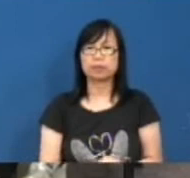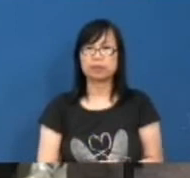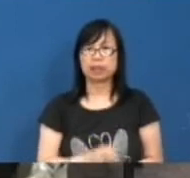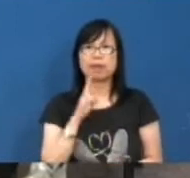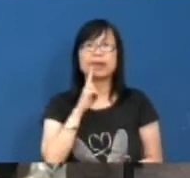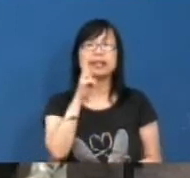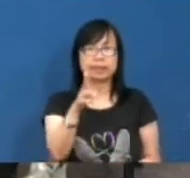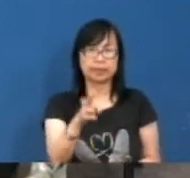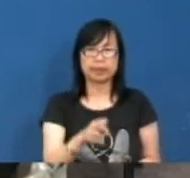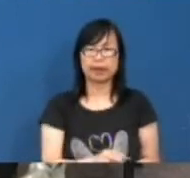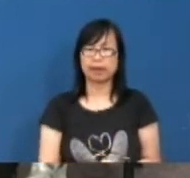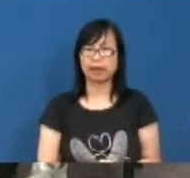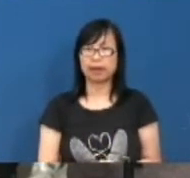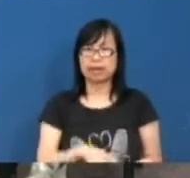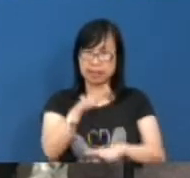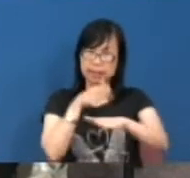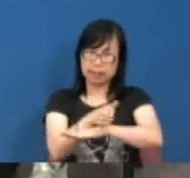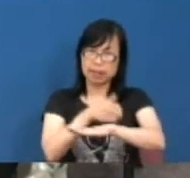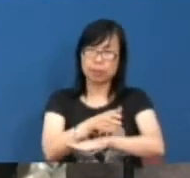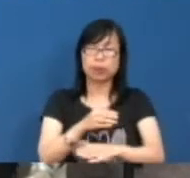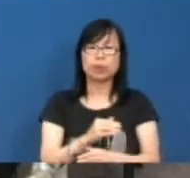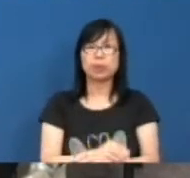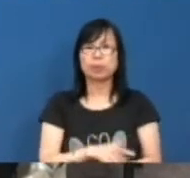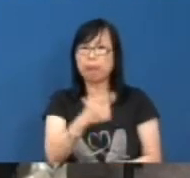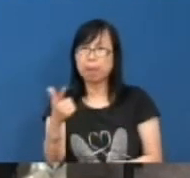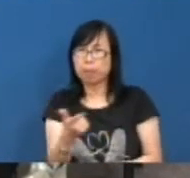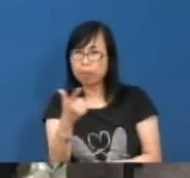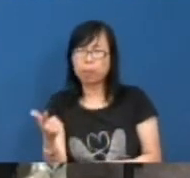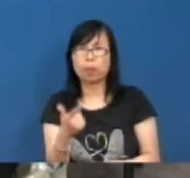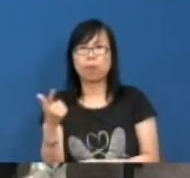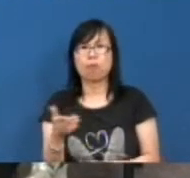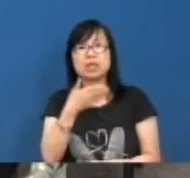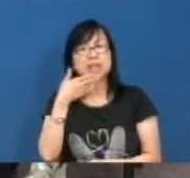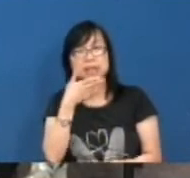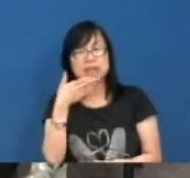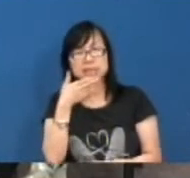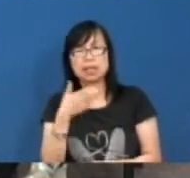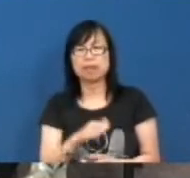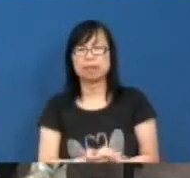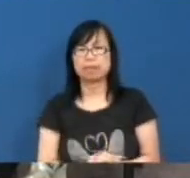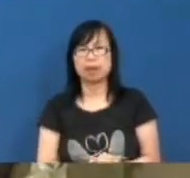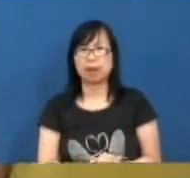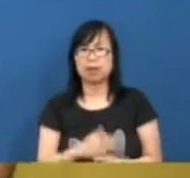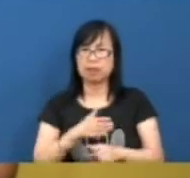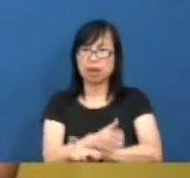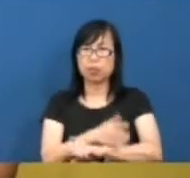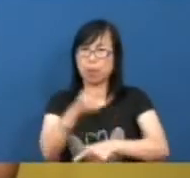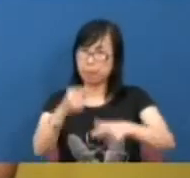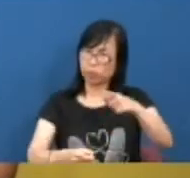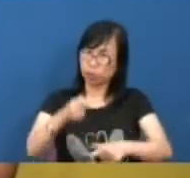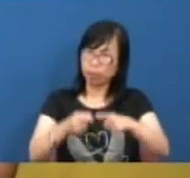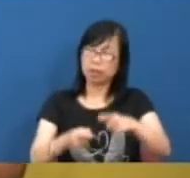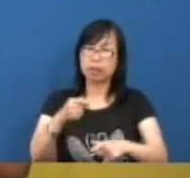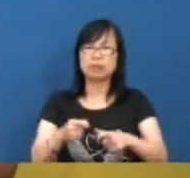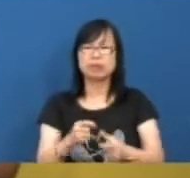示下大家，知道社會有咁多即係。一啲青年人或者我哋一啲覺得社會不公義嘅一